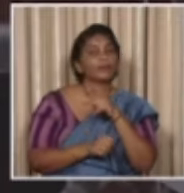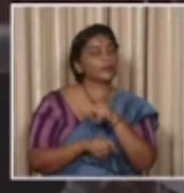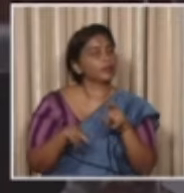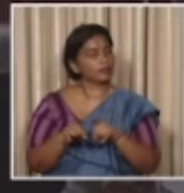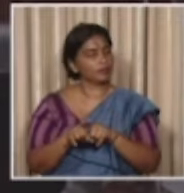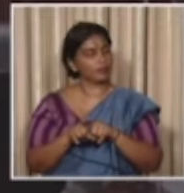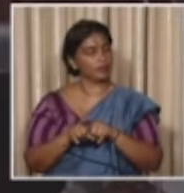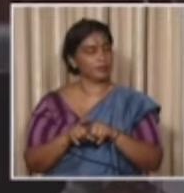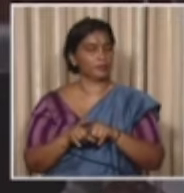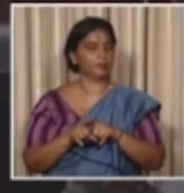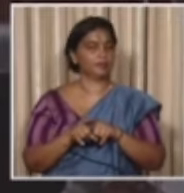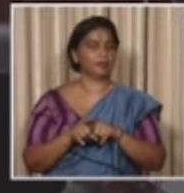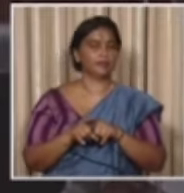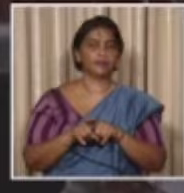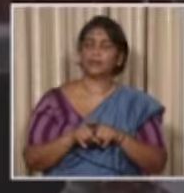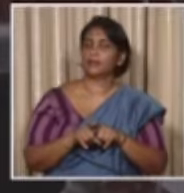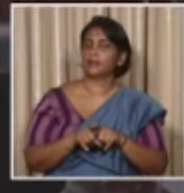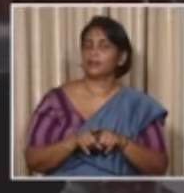නිසා